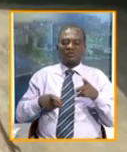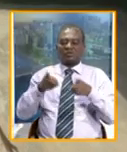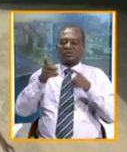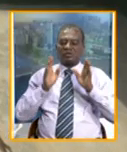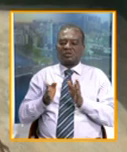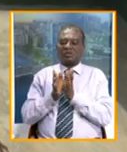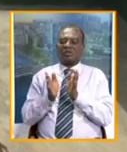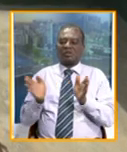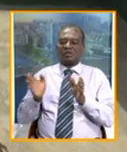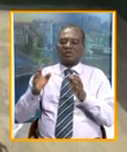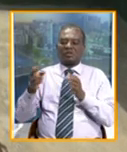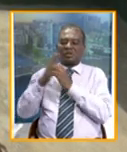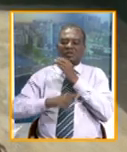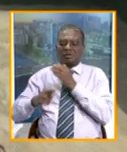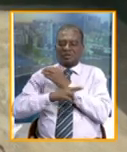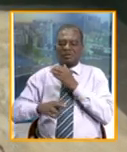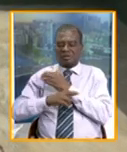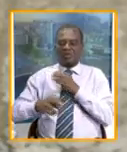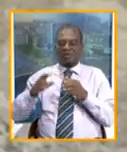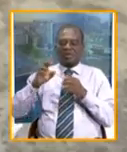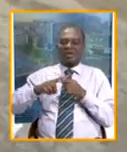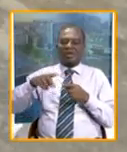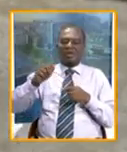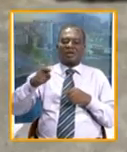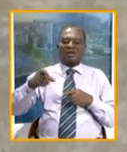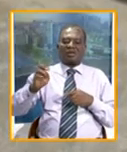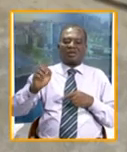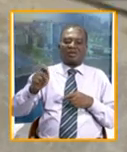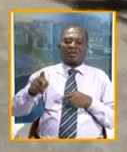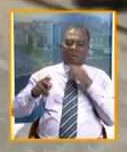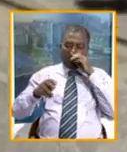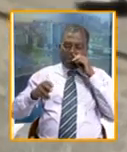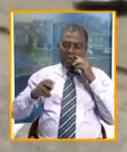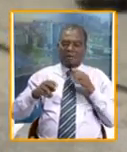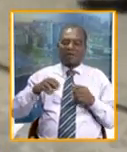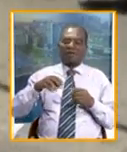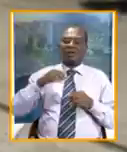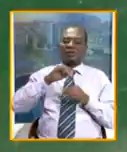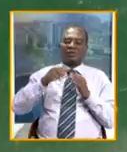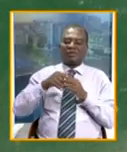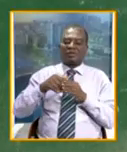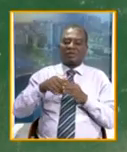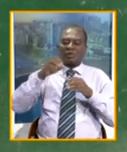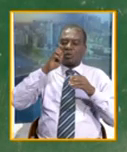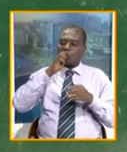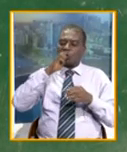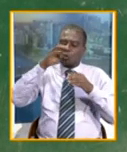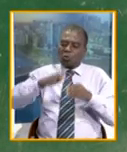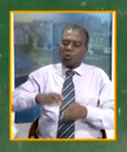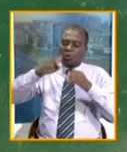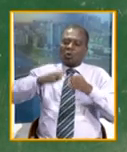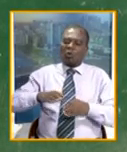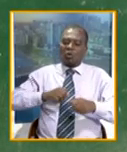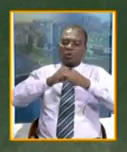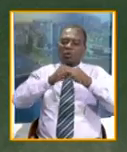ces forages d'une profondeur de plus de 62 mètres ont un débit de 1,9 mètre cube. Ils sont